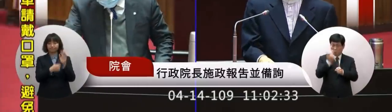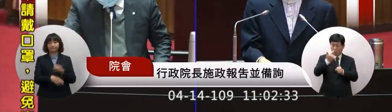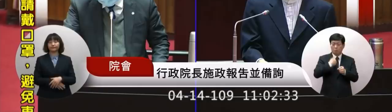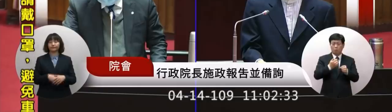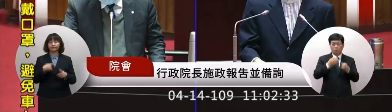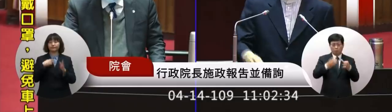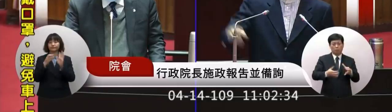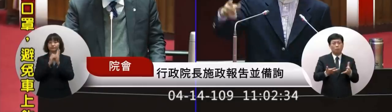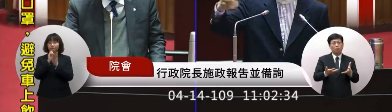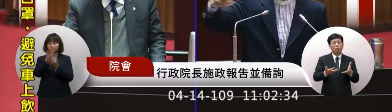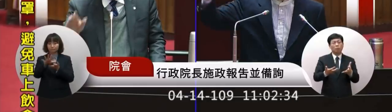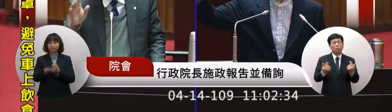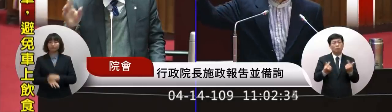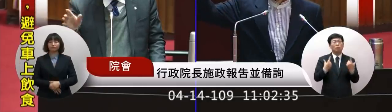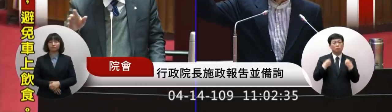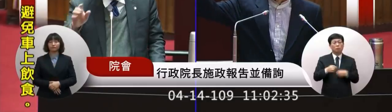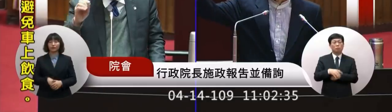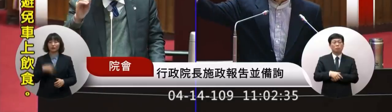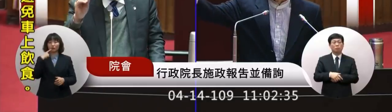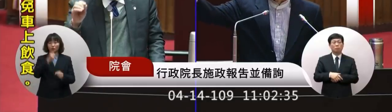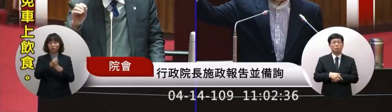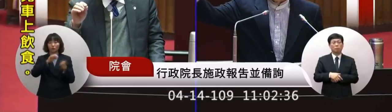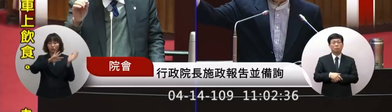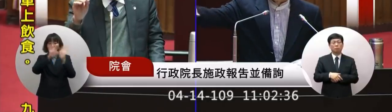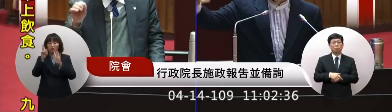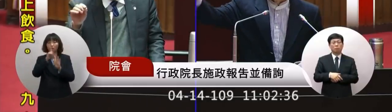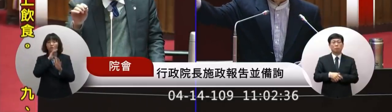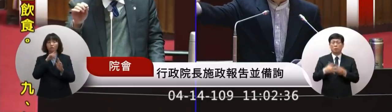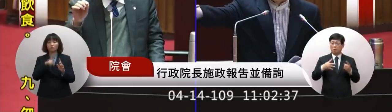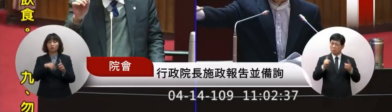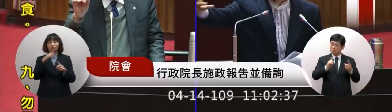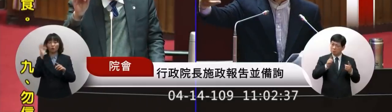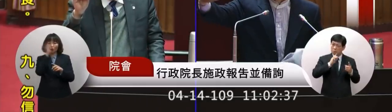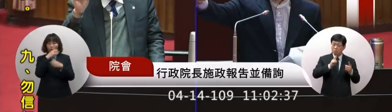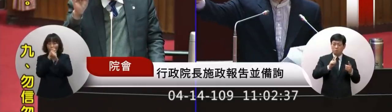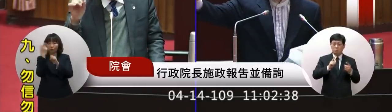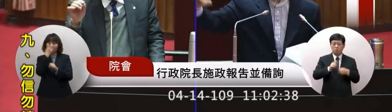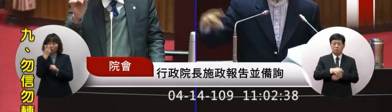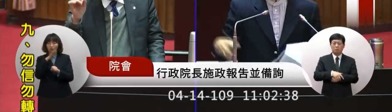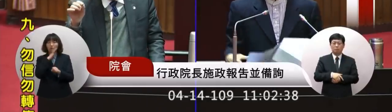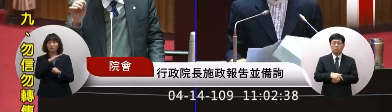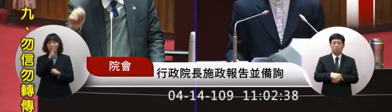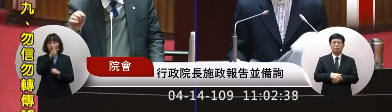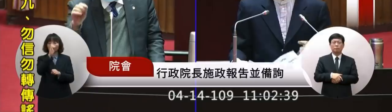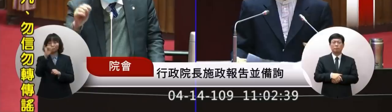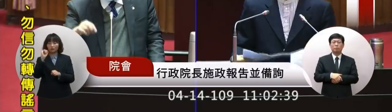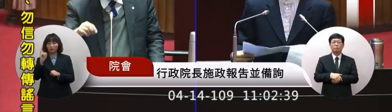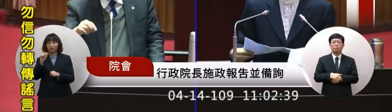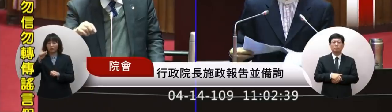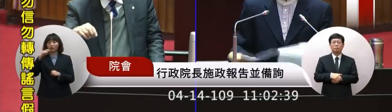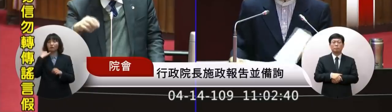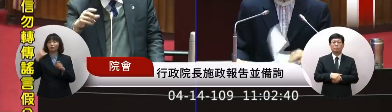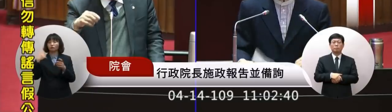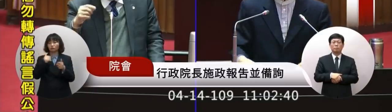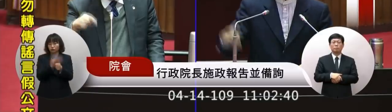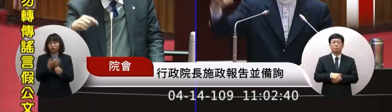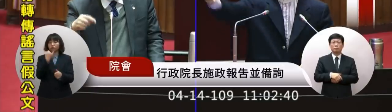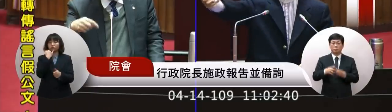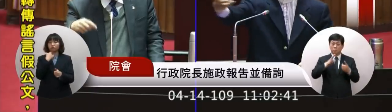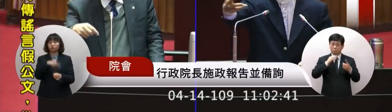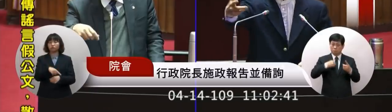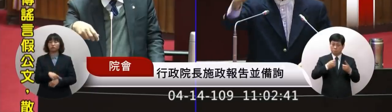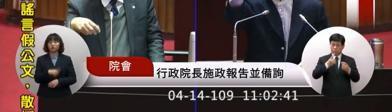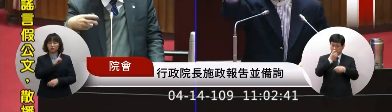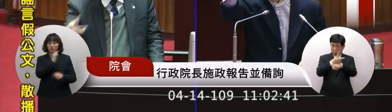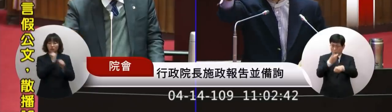完水平哦， 那 豆啊、螺丝啊，是冷泉港快筛的试剂。FDA 已经准许他进来了，啊，国家本